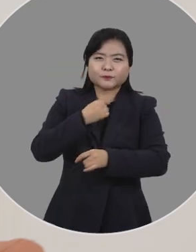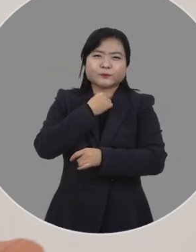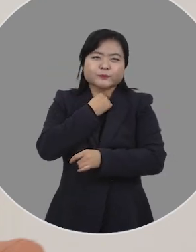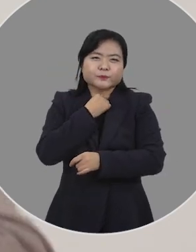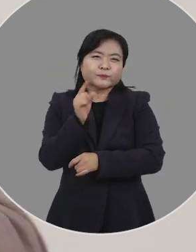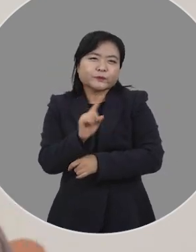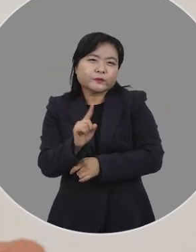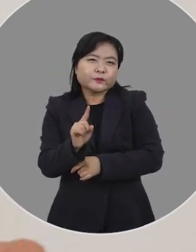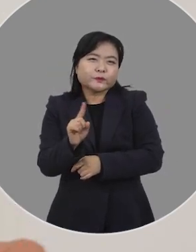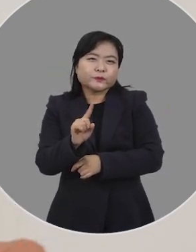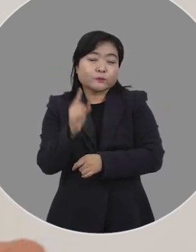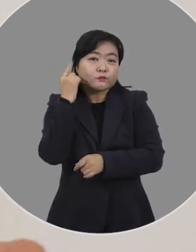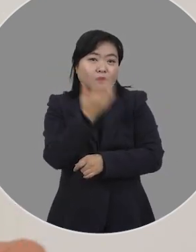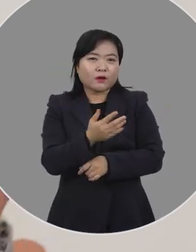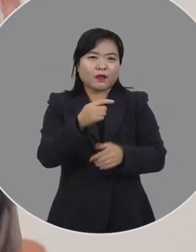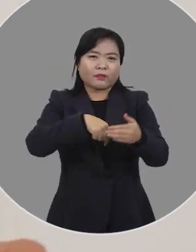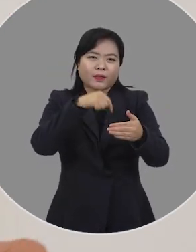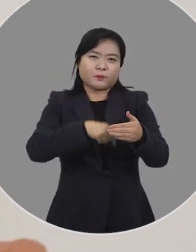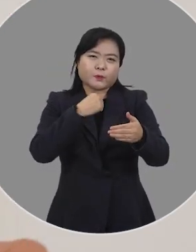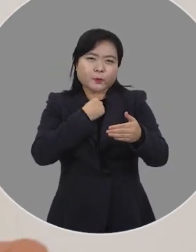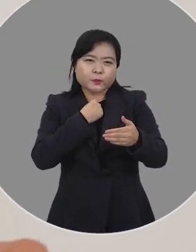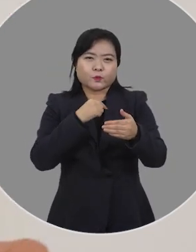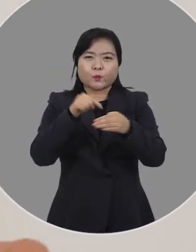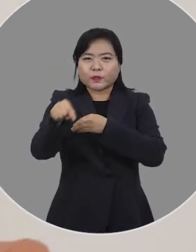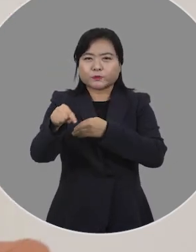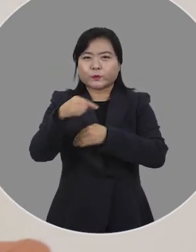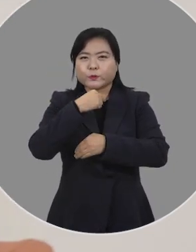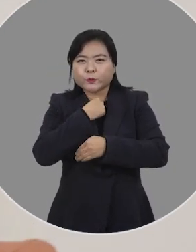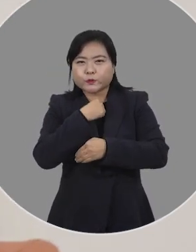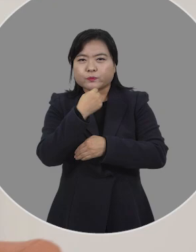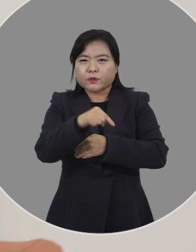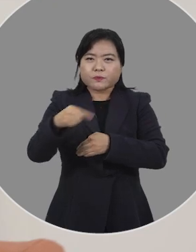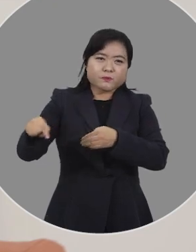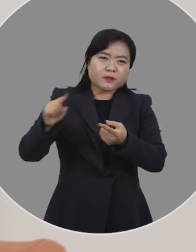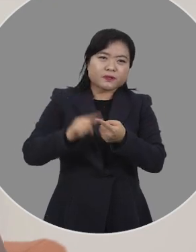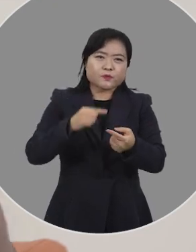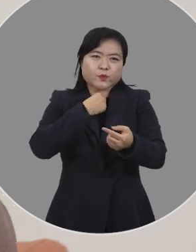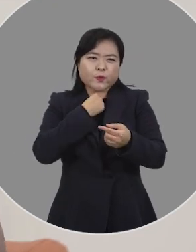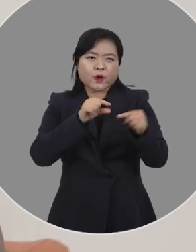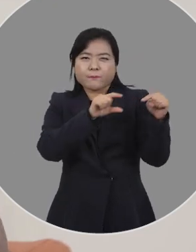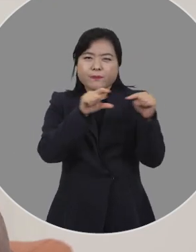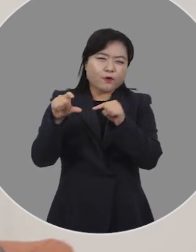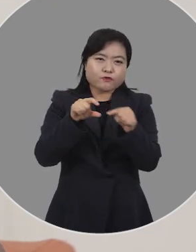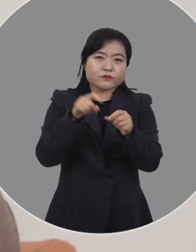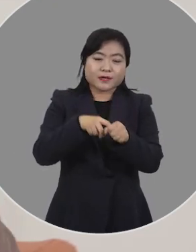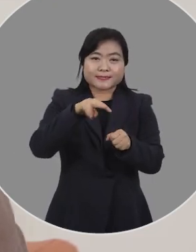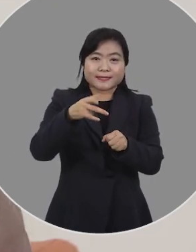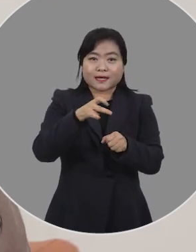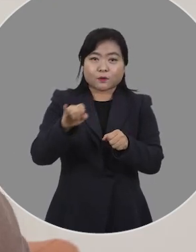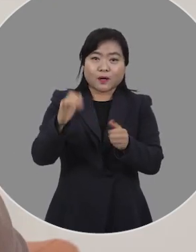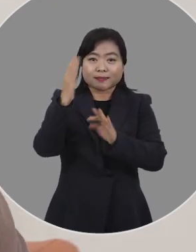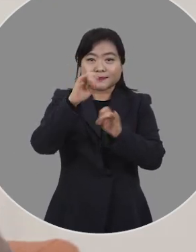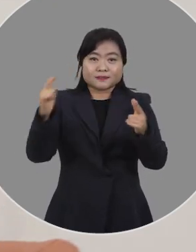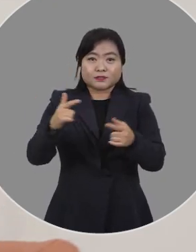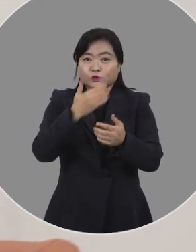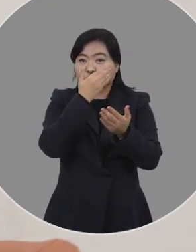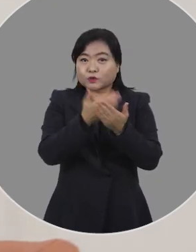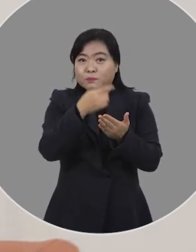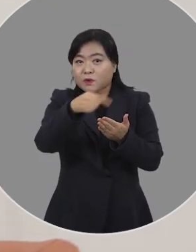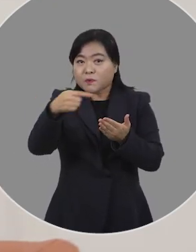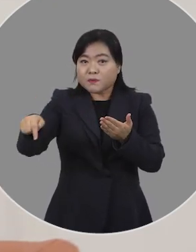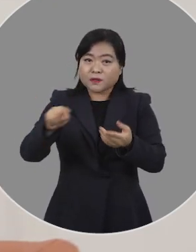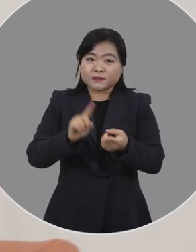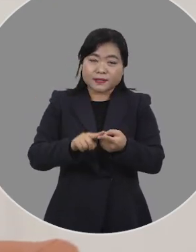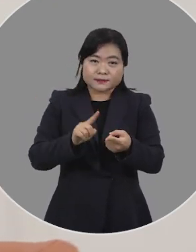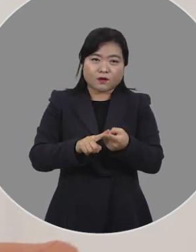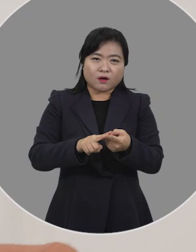같으냐 그러면서 내면의 욕구도 주고 외적인 욕구도 주고 얼마나 이 욕구들이 평균적인 시카고 학생들에게 중요할 것 같으냐 이런 판단을